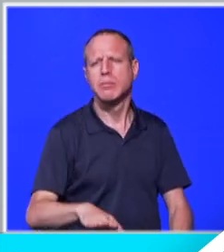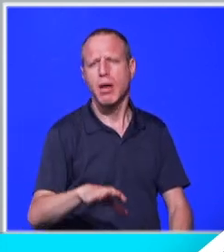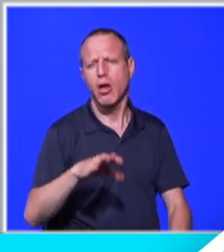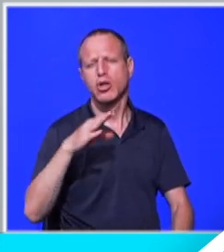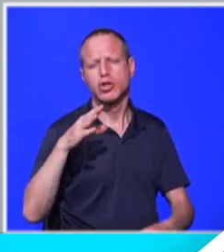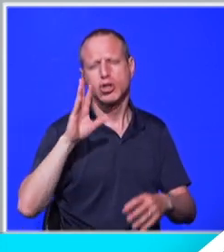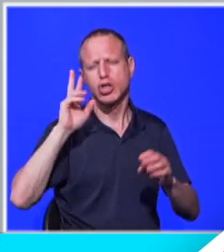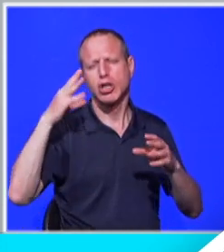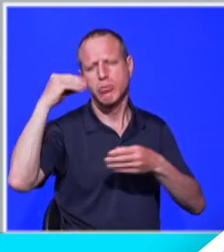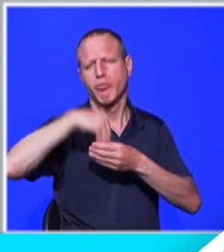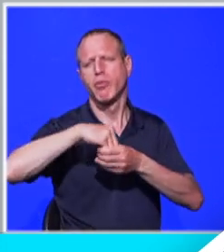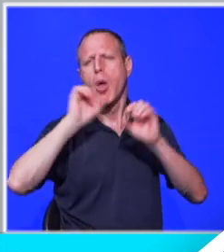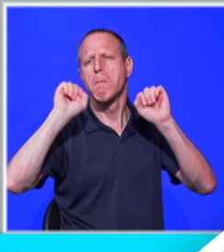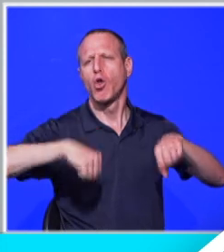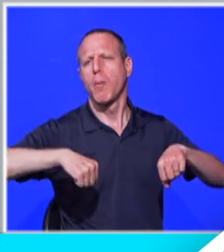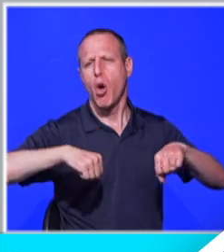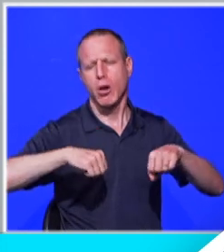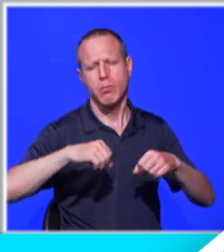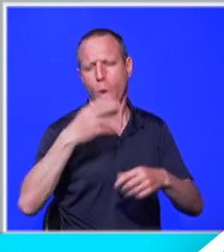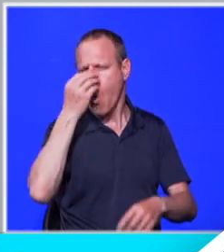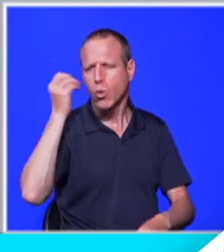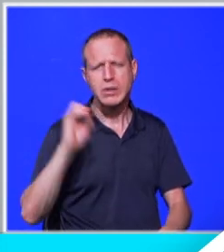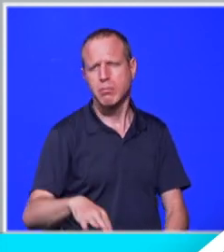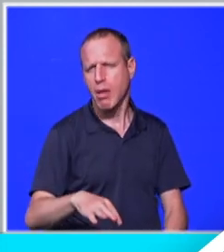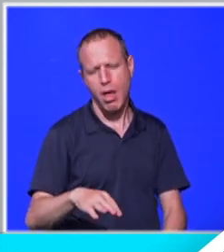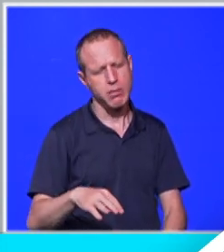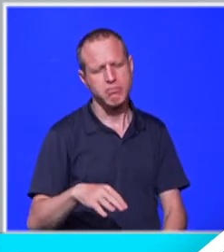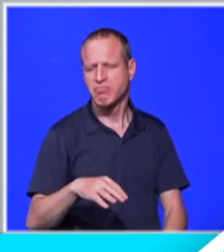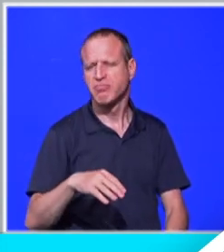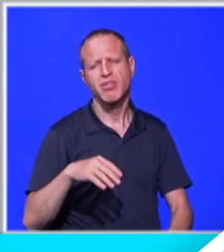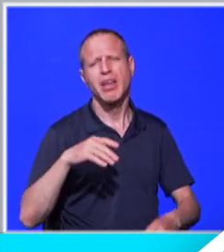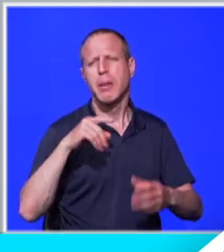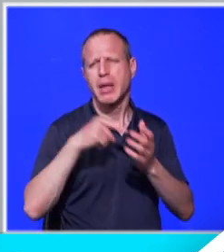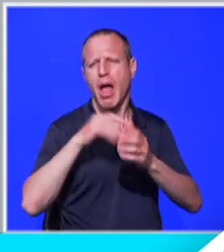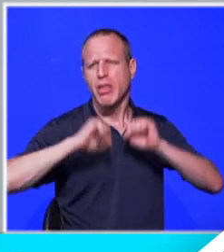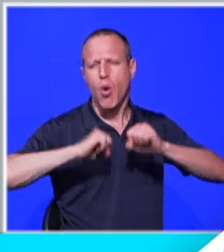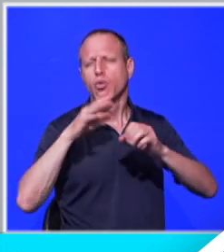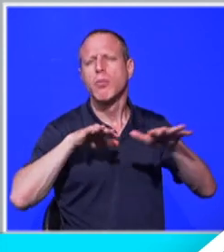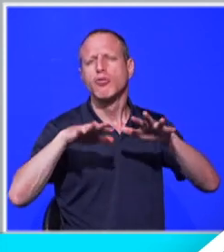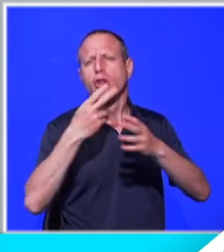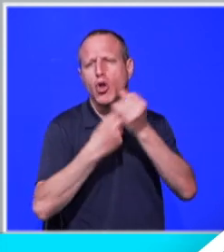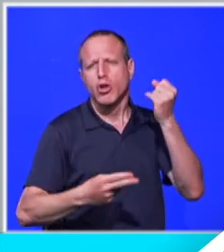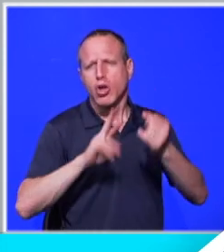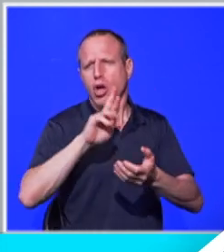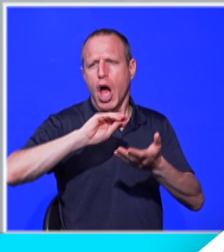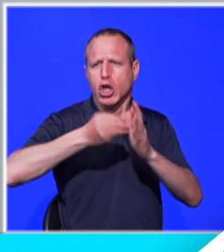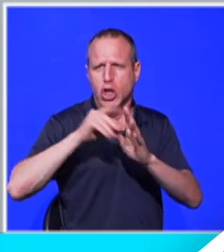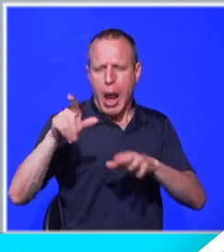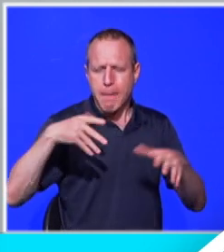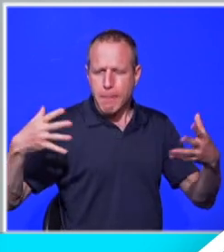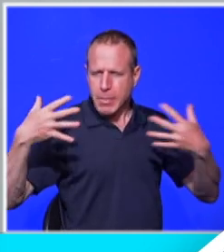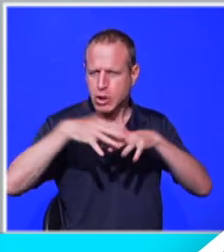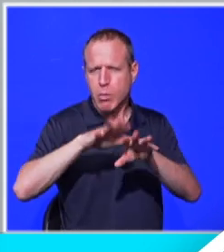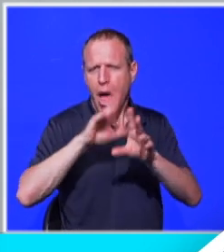שצברו המונופולים. חוצפה ועזות מצח. נוכח התנהלות ממשלתית כושלת, שרק אישרה להם מיזוגים, כן. רק